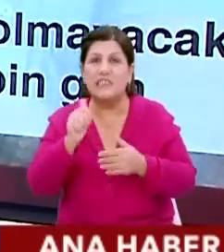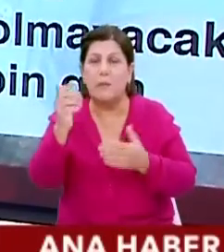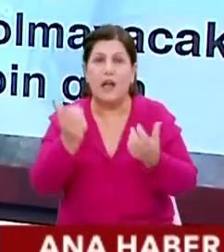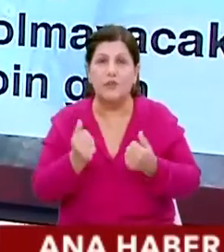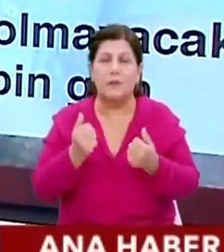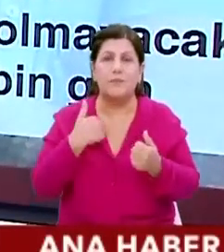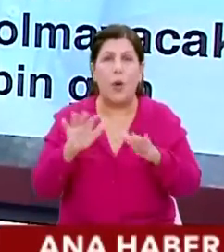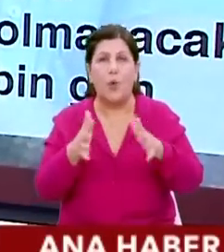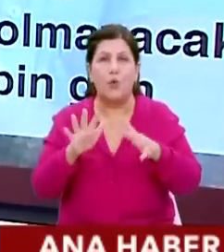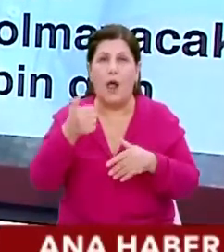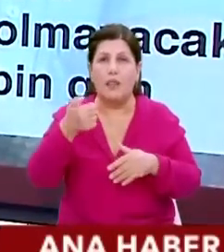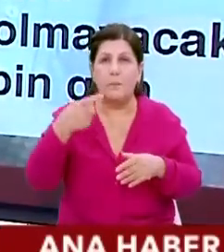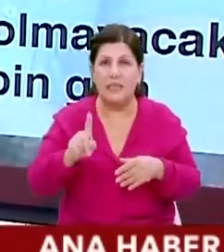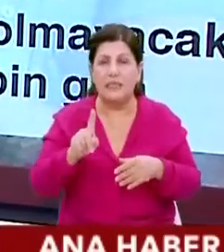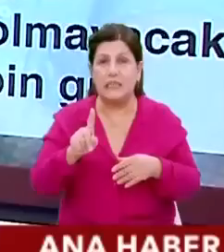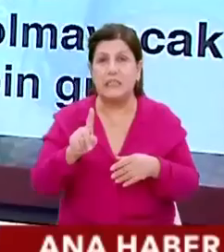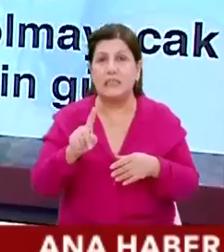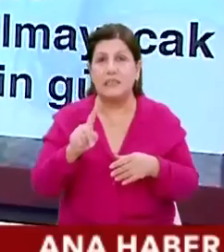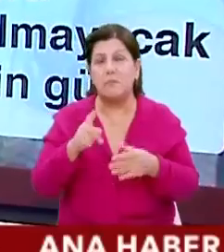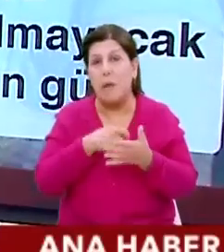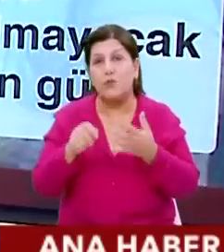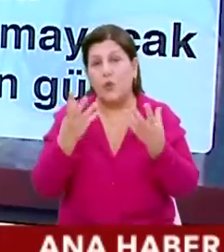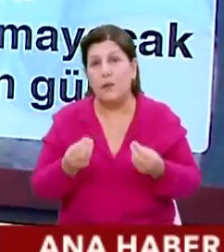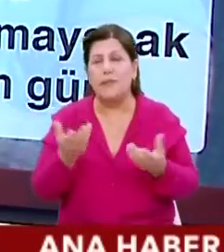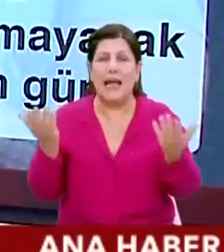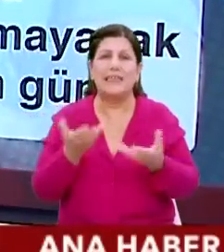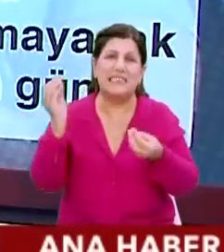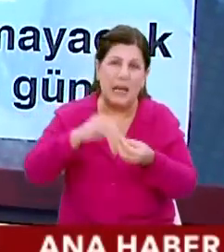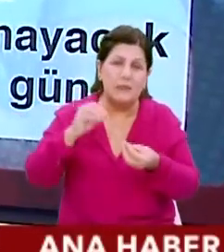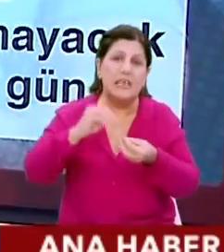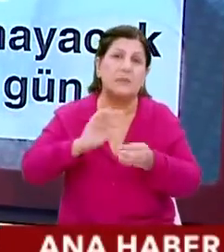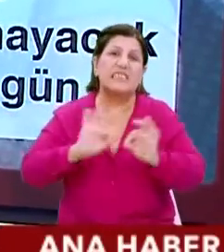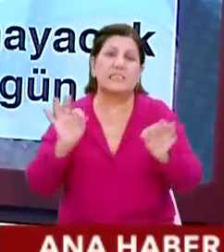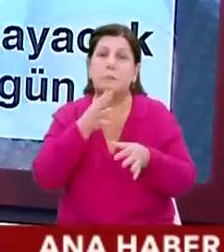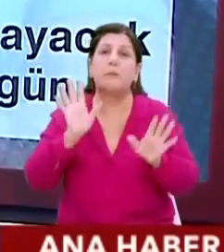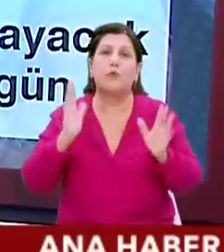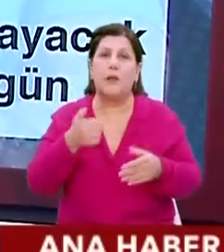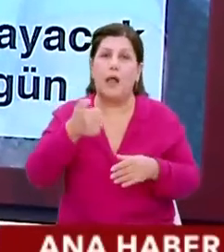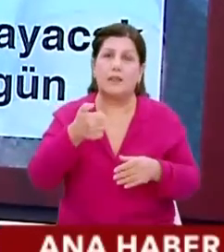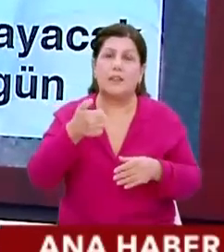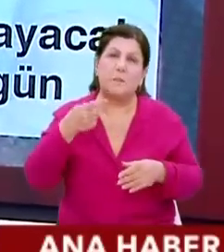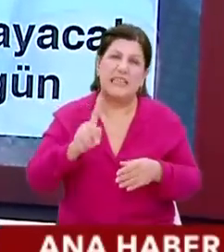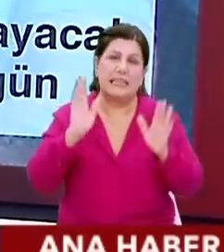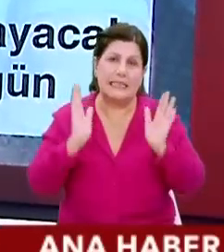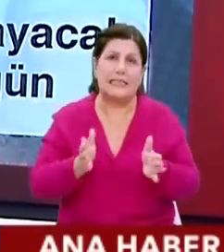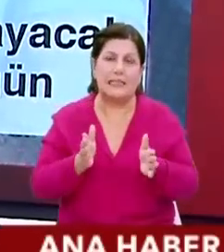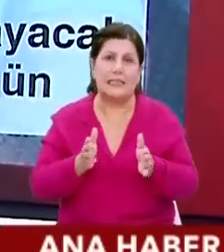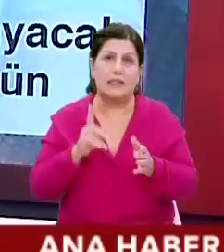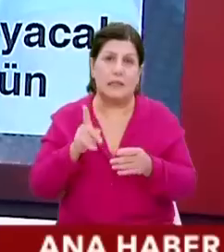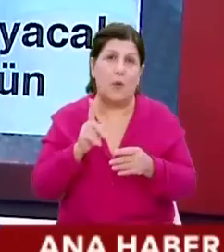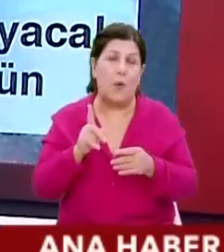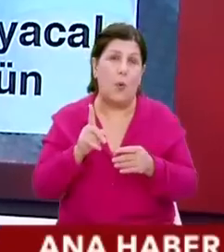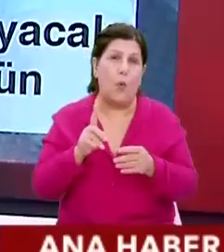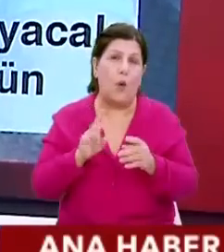ortalama 6000 liralara gelebilir Hadi zamlı zamsız bilmiyorum ama 6000 lira diyelim o kadar